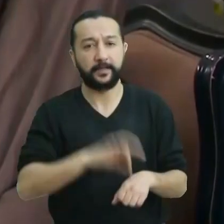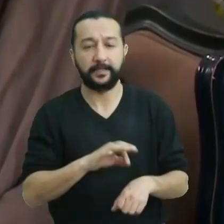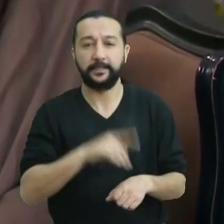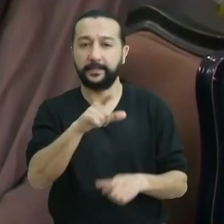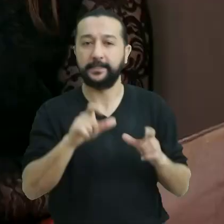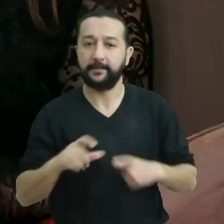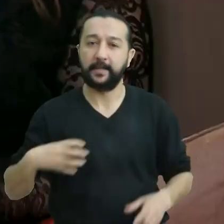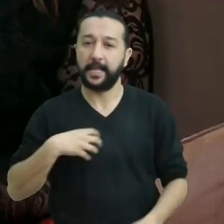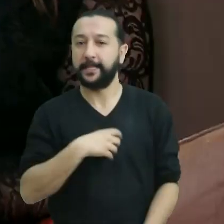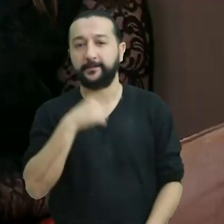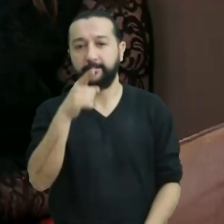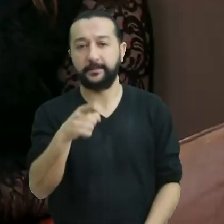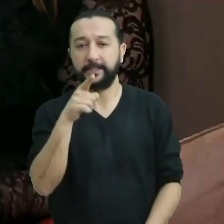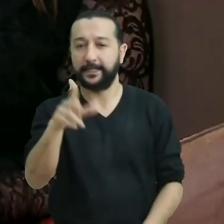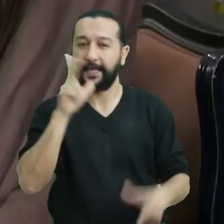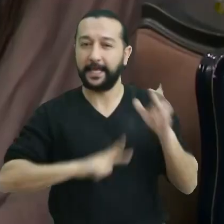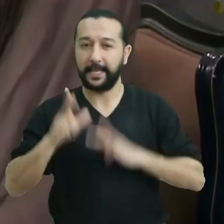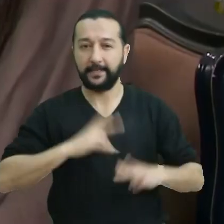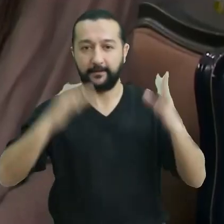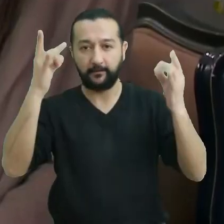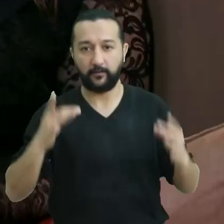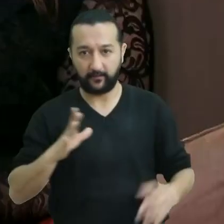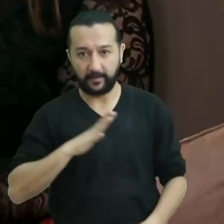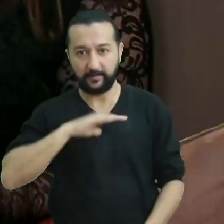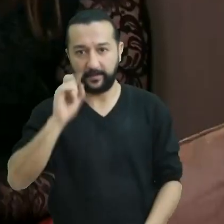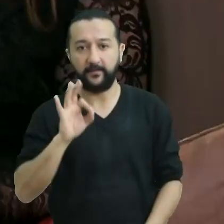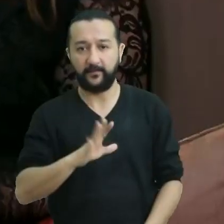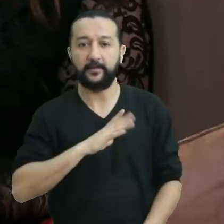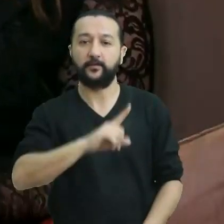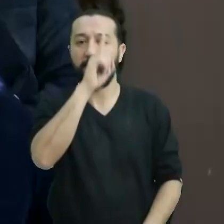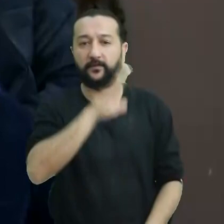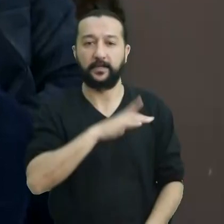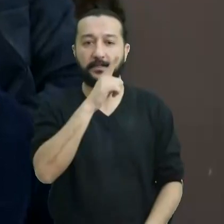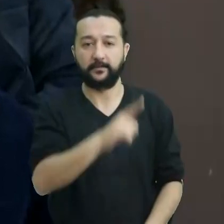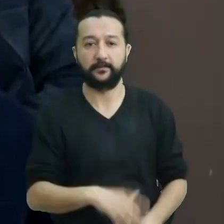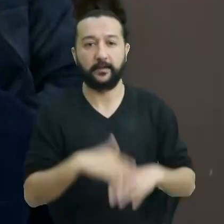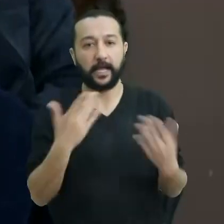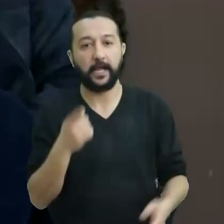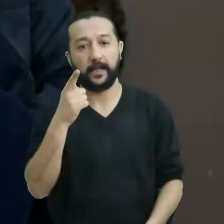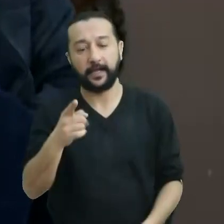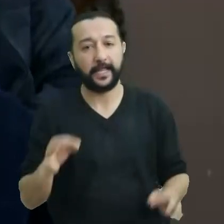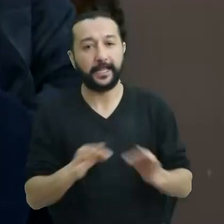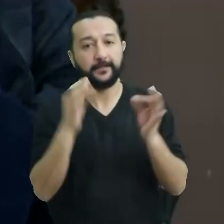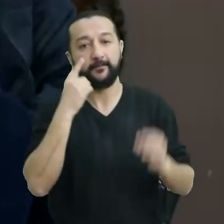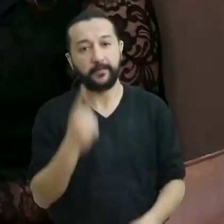dakika. Serpil anneciğim. Gelinliğiniz duruyor mu hala? Tabii canım yukarıda.